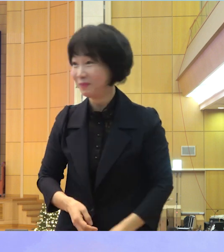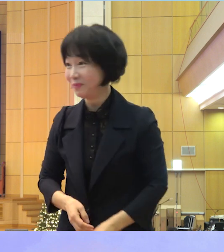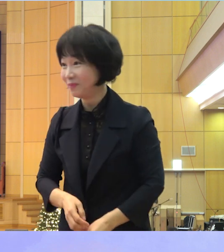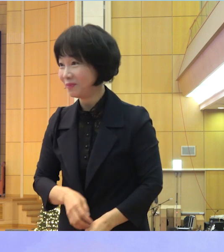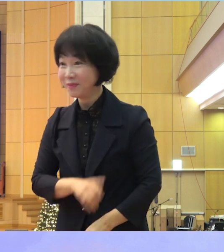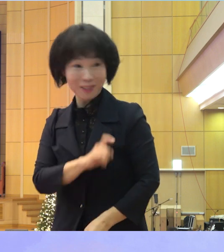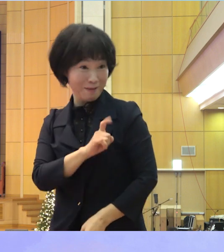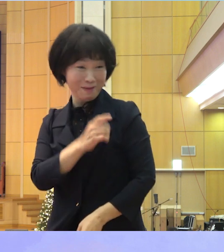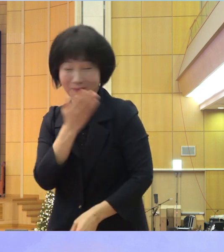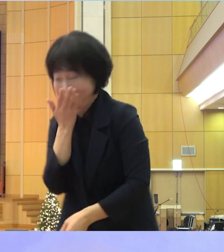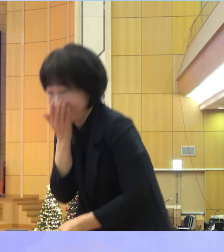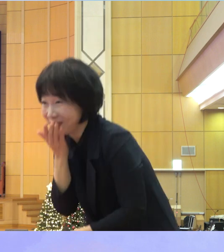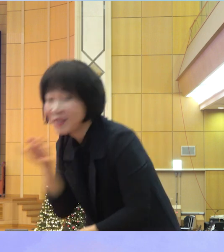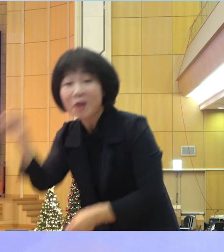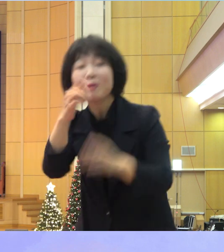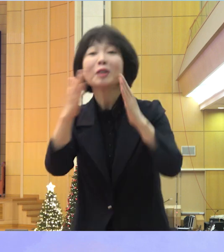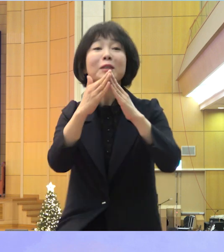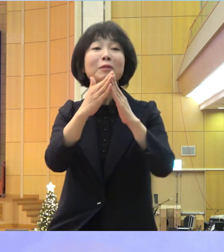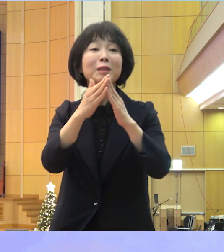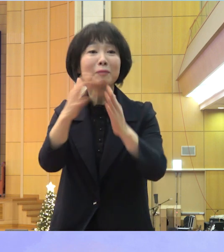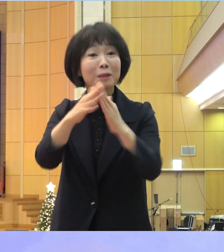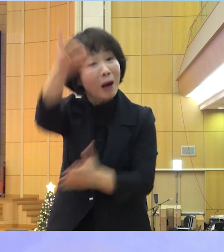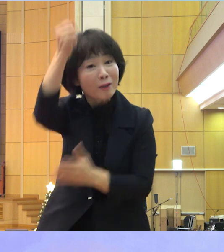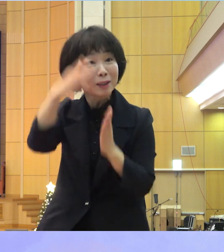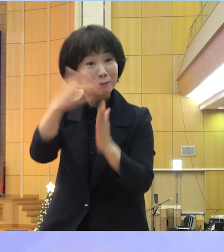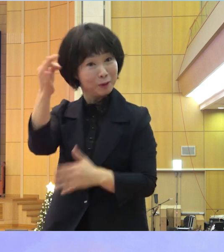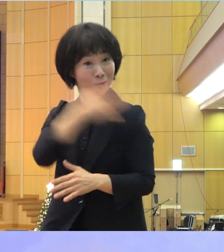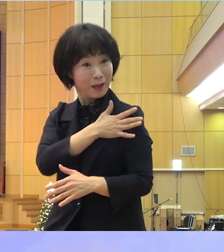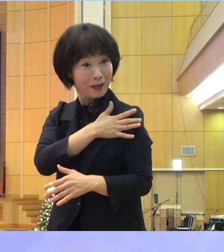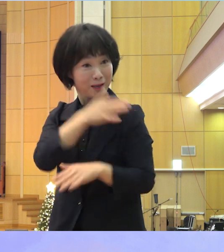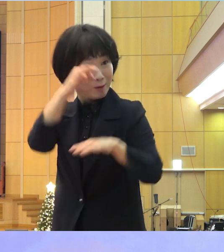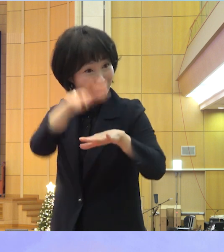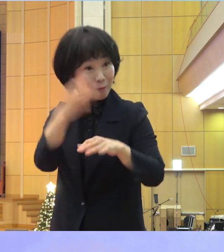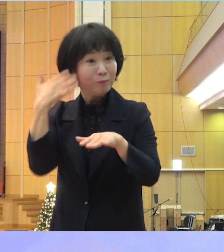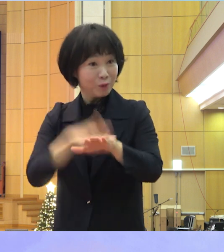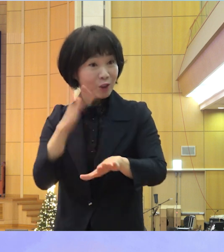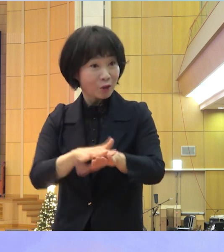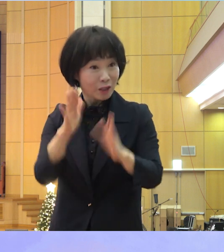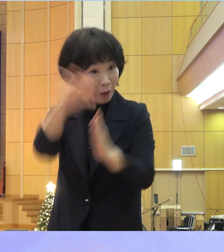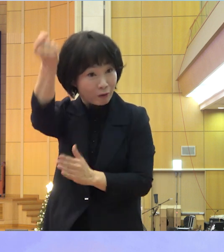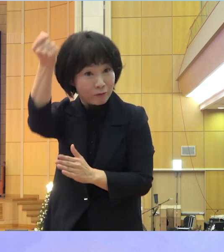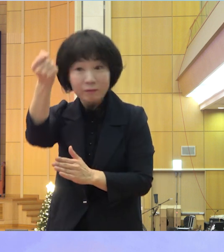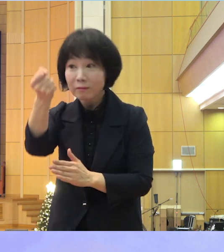평수에 사는데 지금 전세입니까? 월세입니까? 아니면 내 집입니까?